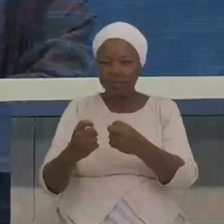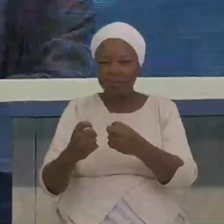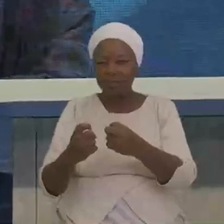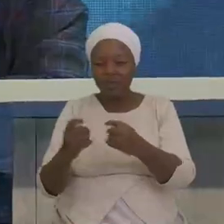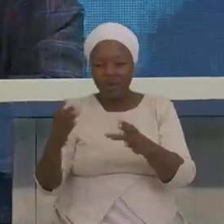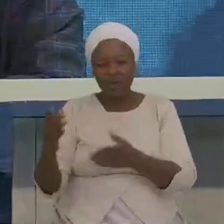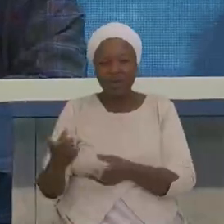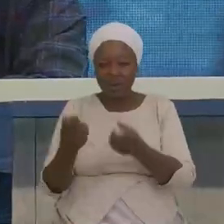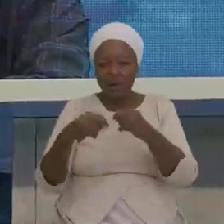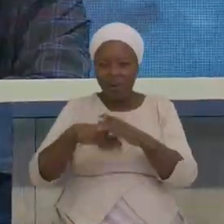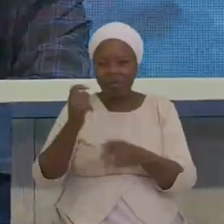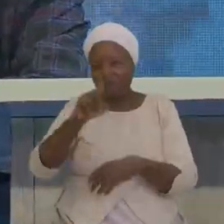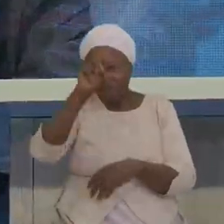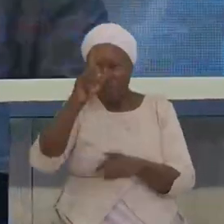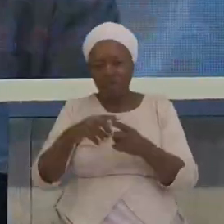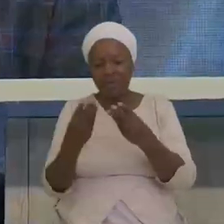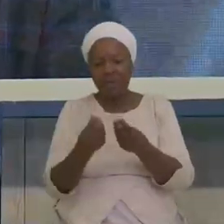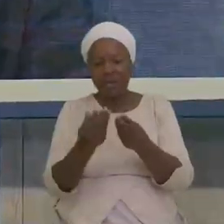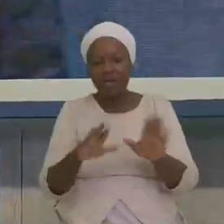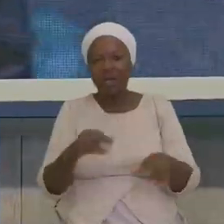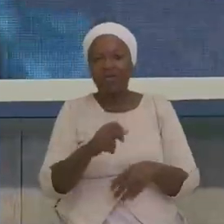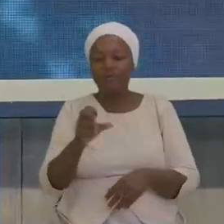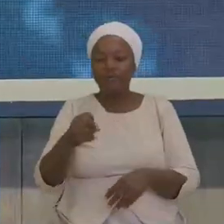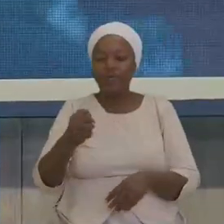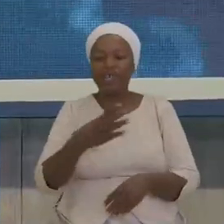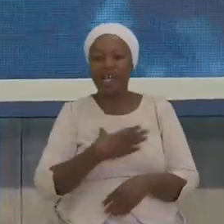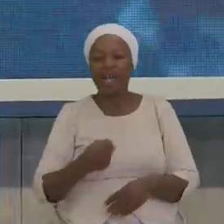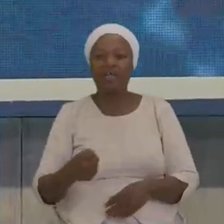d'Égypte vers le pays où coule le lait et le miel.